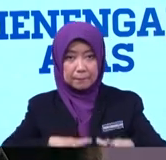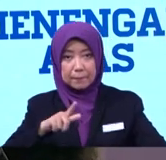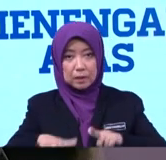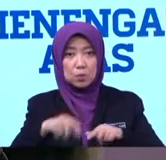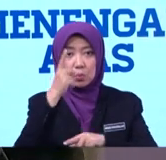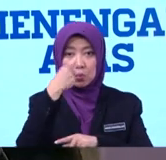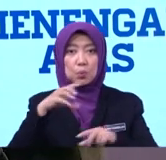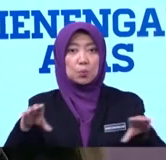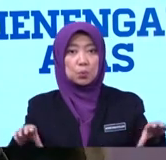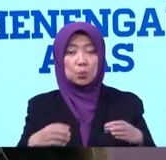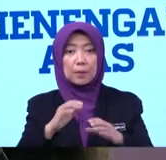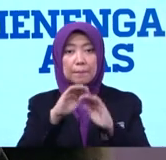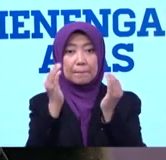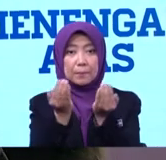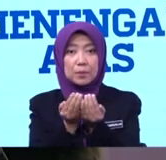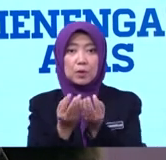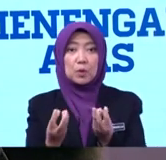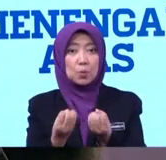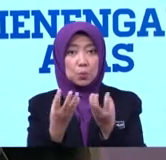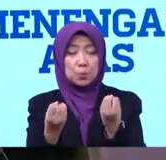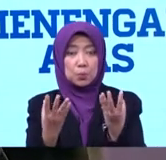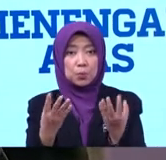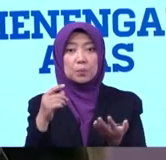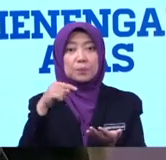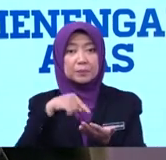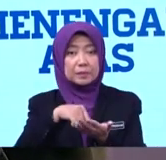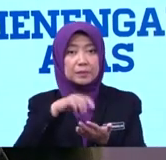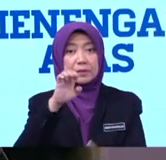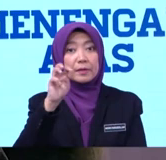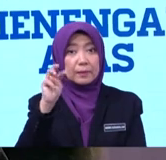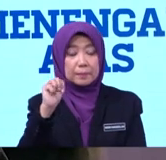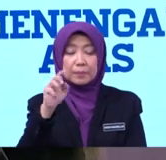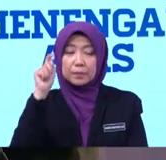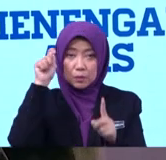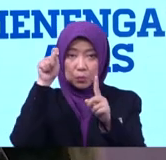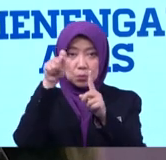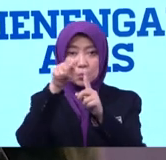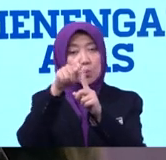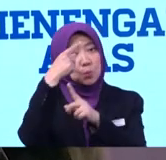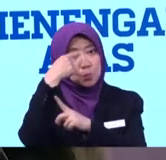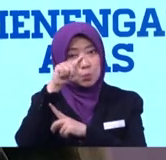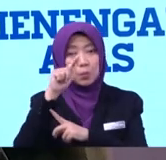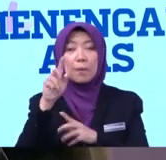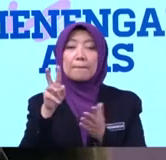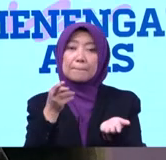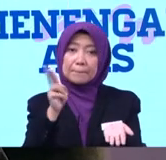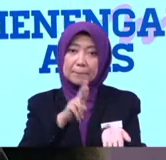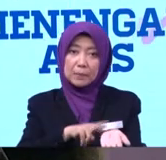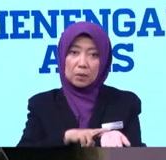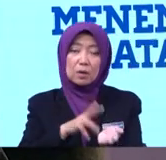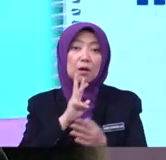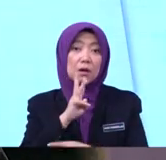bola lumpur mikroorganisme efektif yang bertujuan untuk merawat air yang